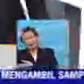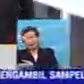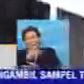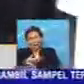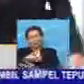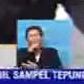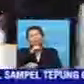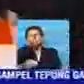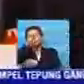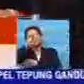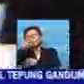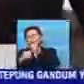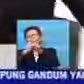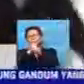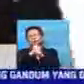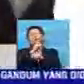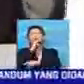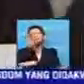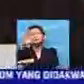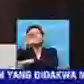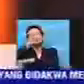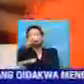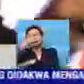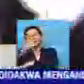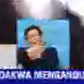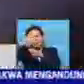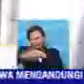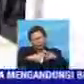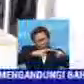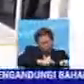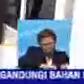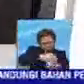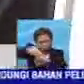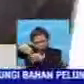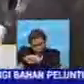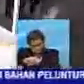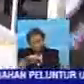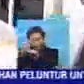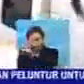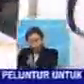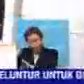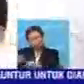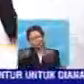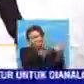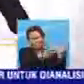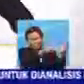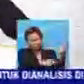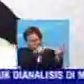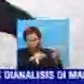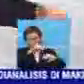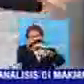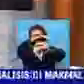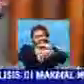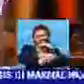29 tahun dengan jaminan rm1,000 selepas siasatan terhadapnya selesai ketiga-tiga individu itu yang ditahan pada